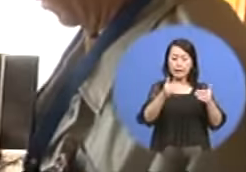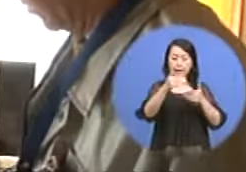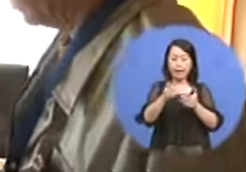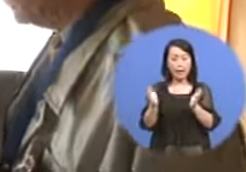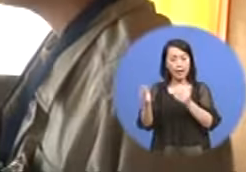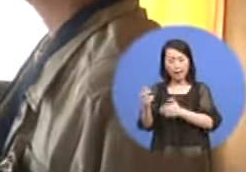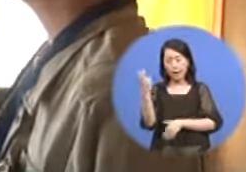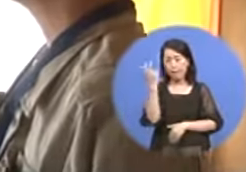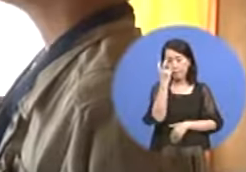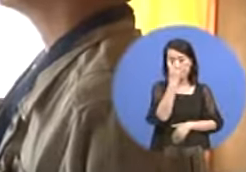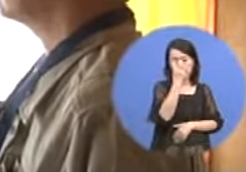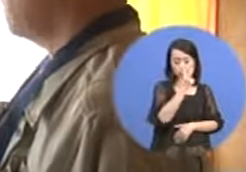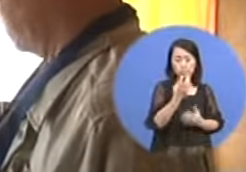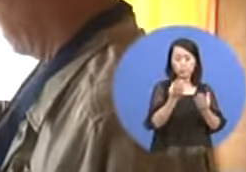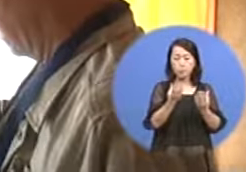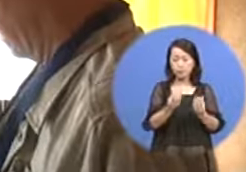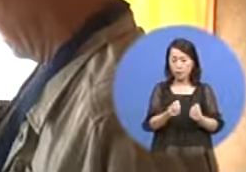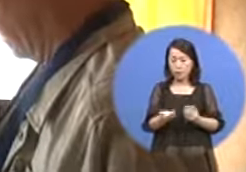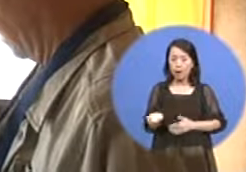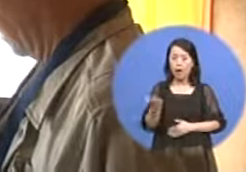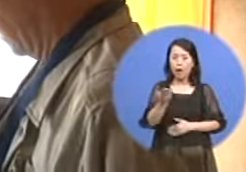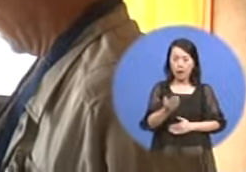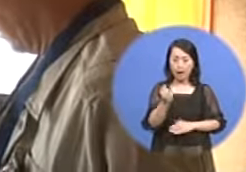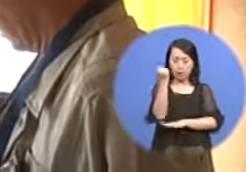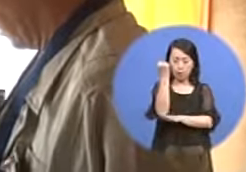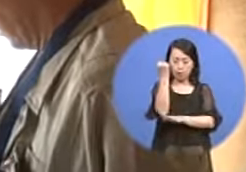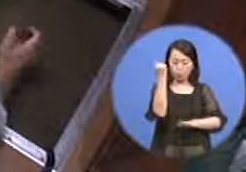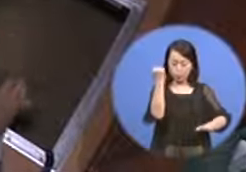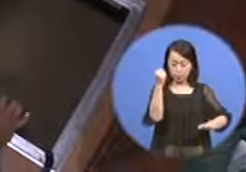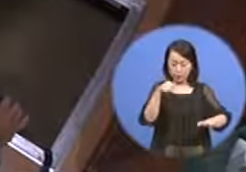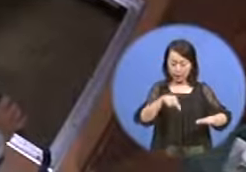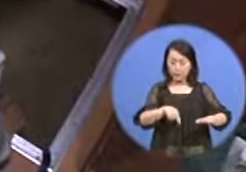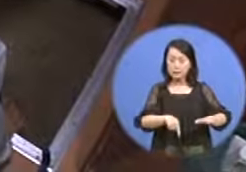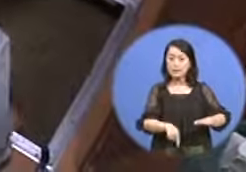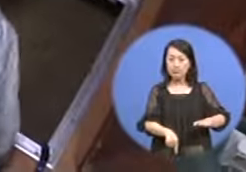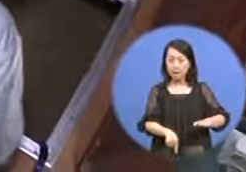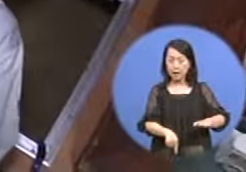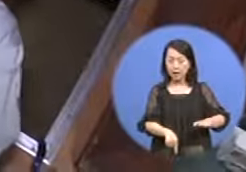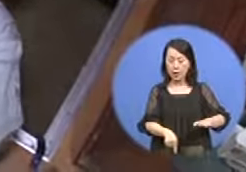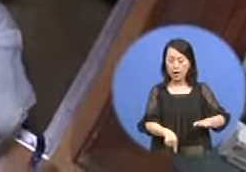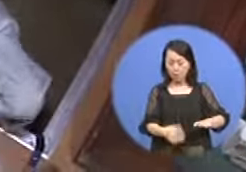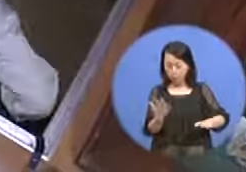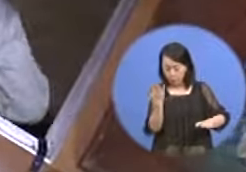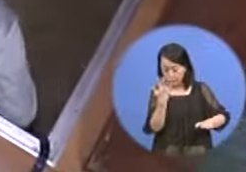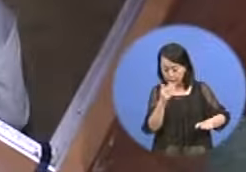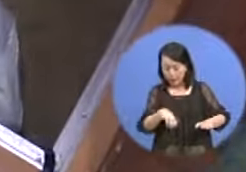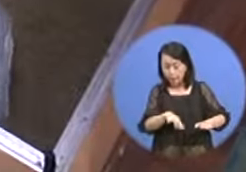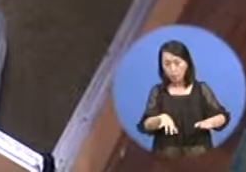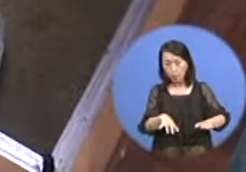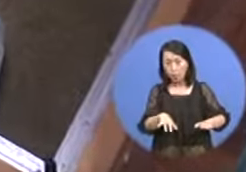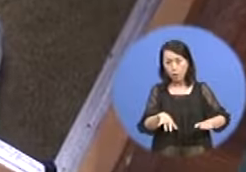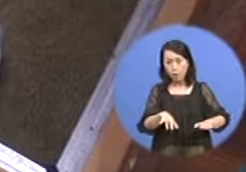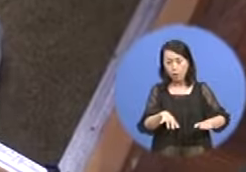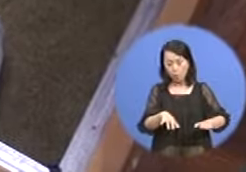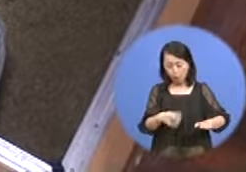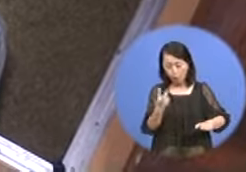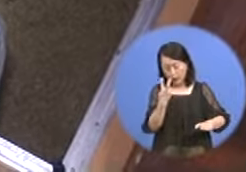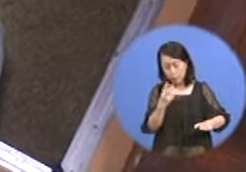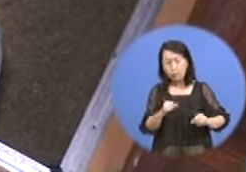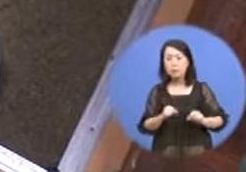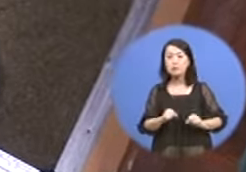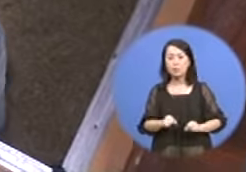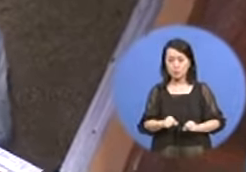ますと、次に床下を見えないところですね、そこを確認させていただくことになります。大部